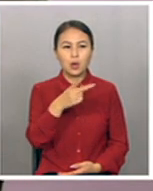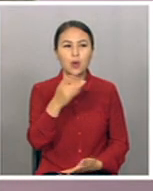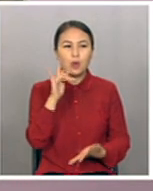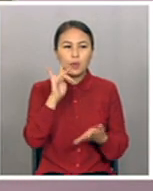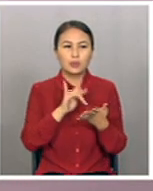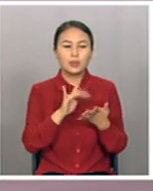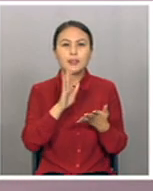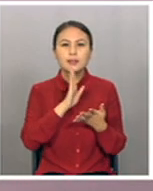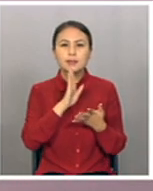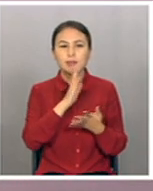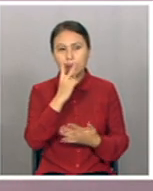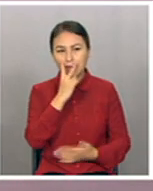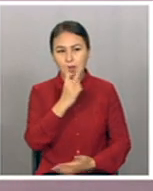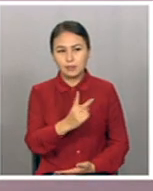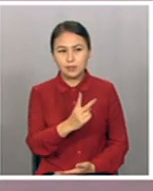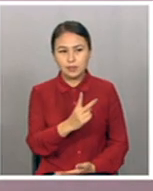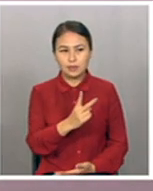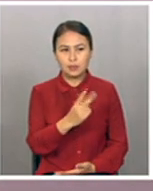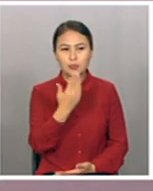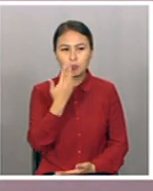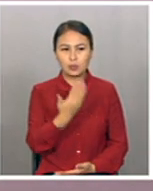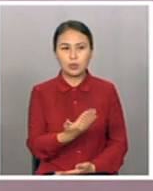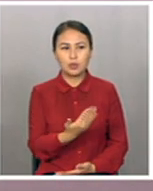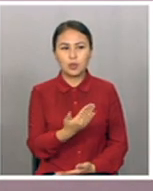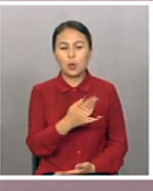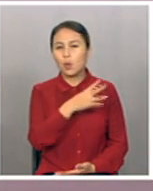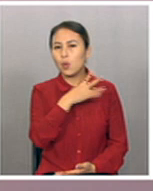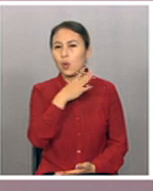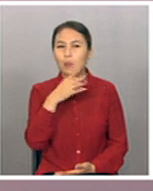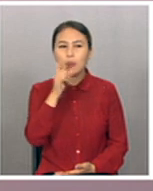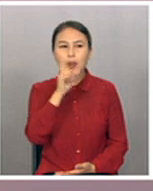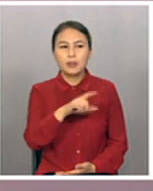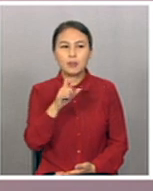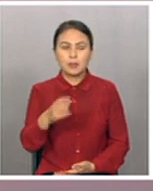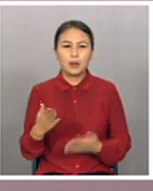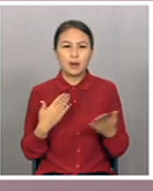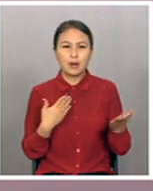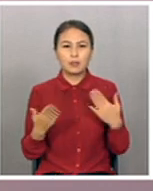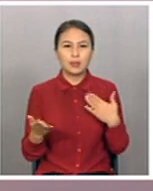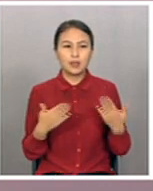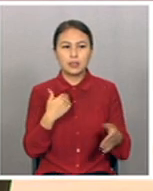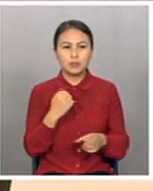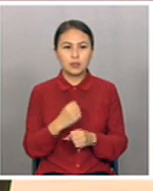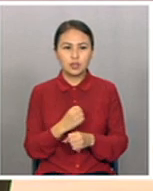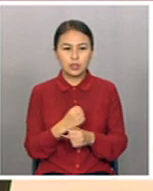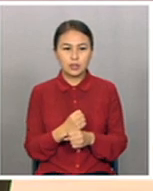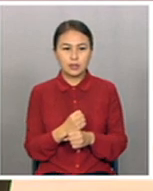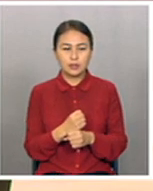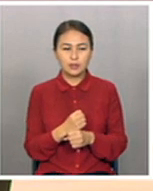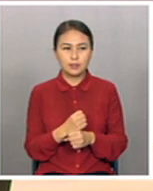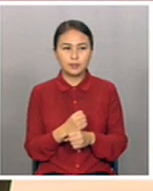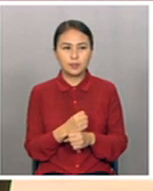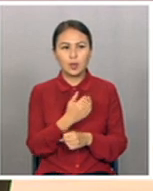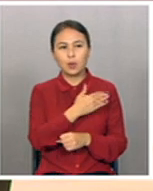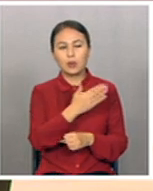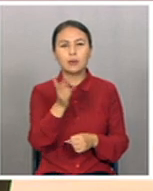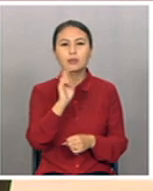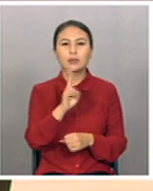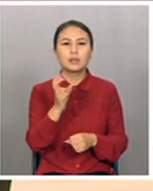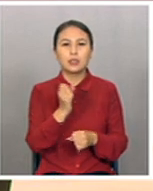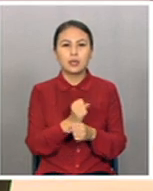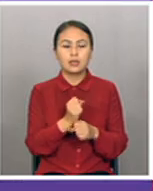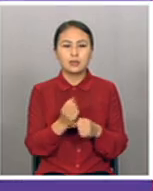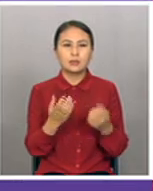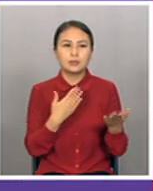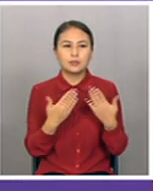қызға қараймыз. Бұл көп адаммен қарым-қатынас жасайды екен. Кімдермен қарым-қатынас жасайды